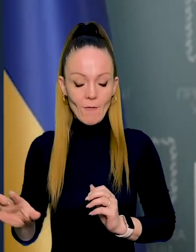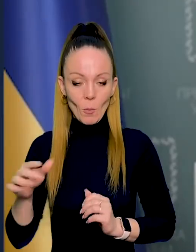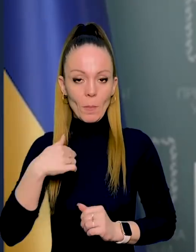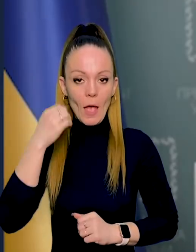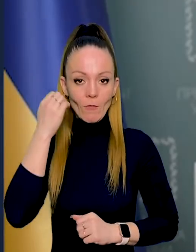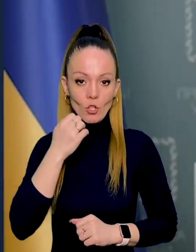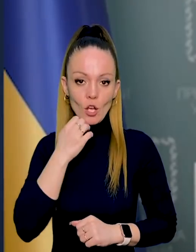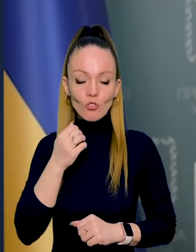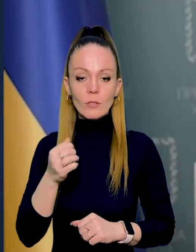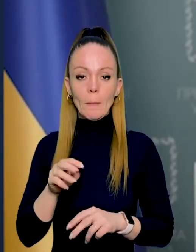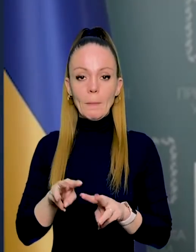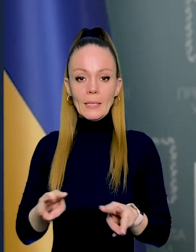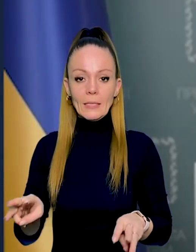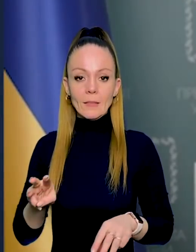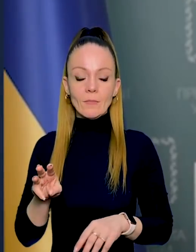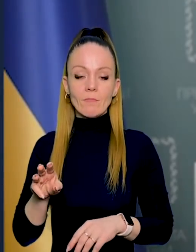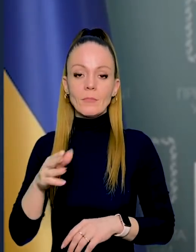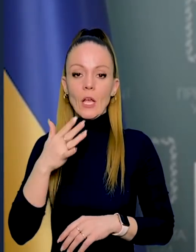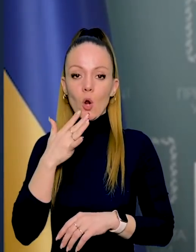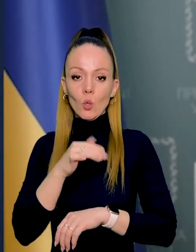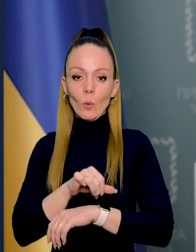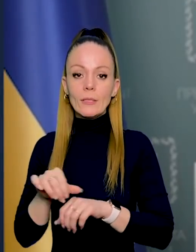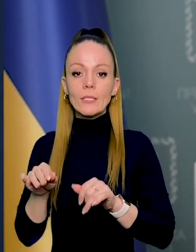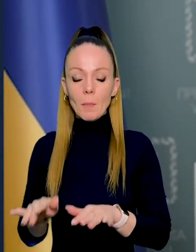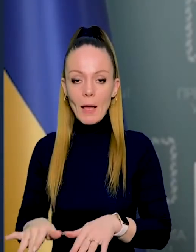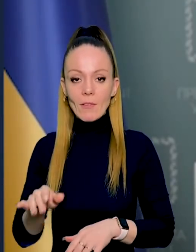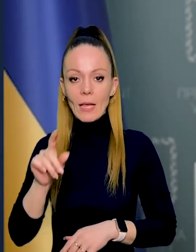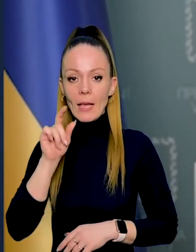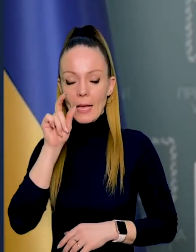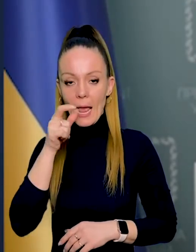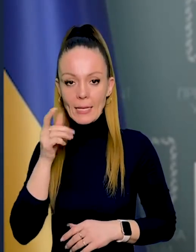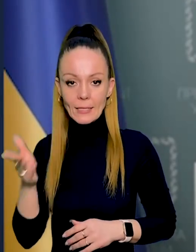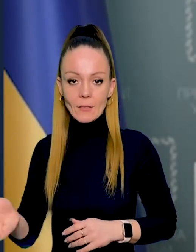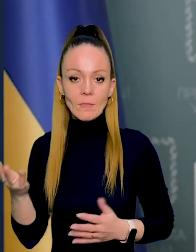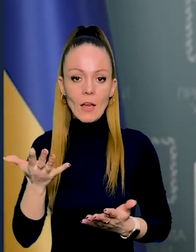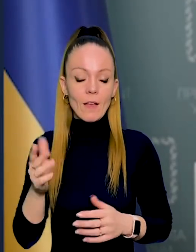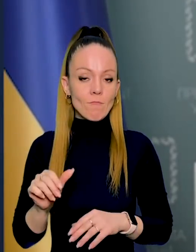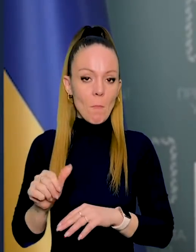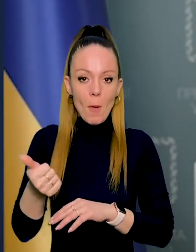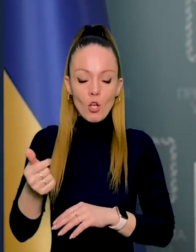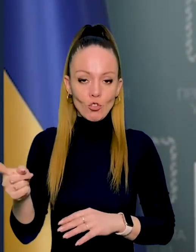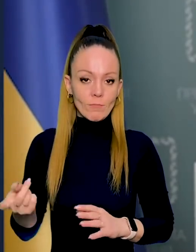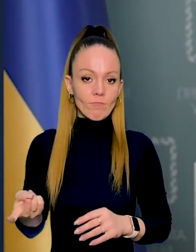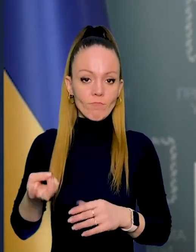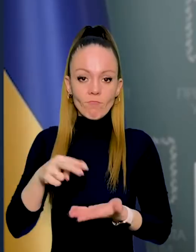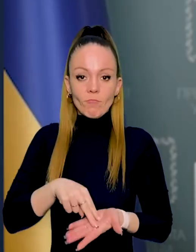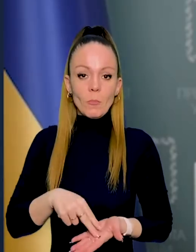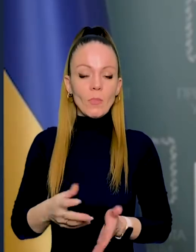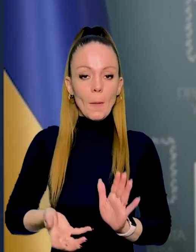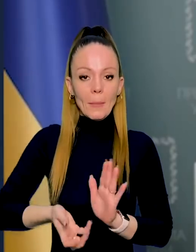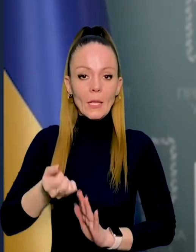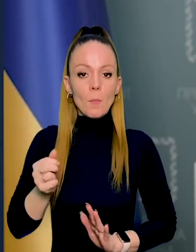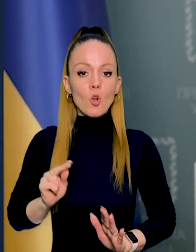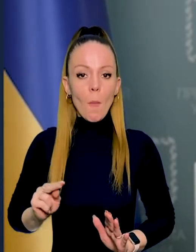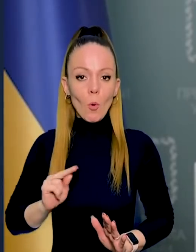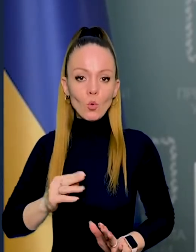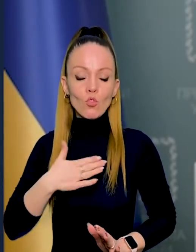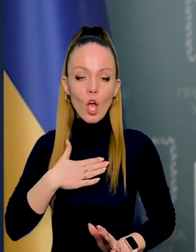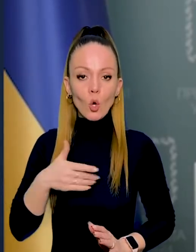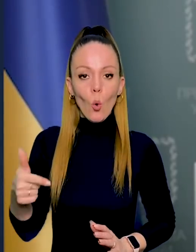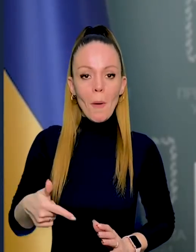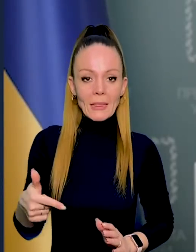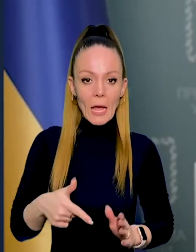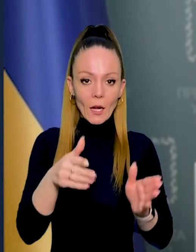міністру закордонних справ Греції, який першим серед європейських офіційних осіб вирішив підтримати роботу